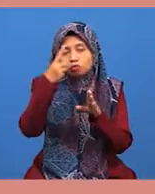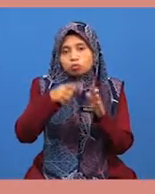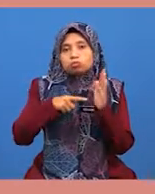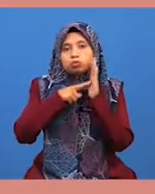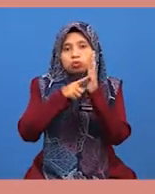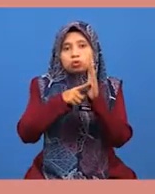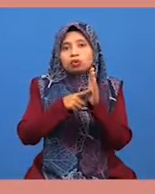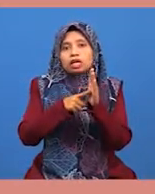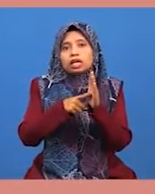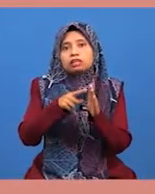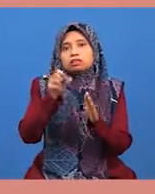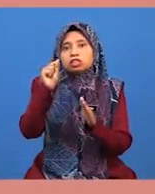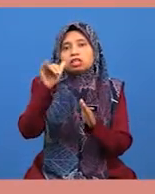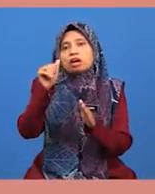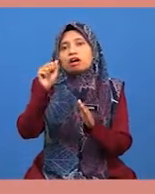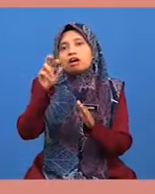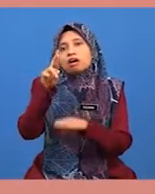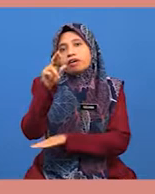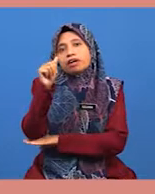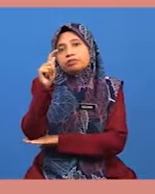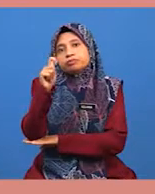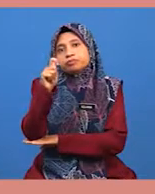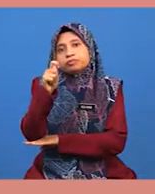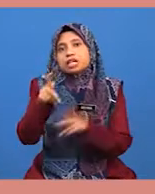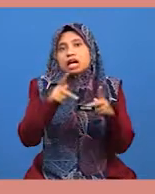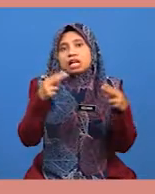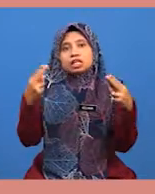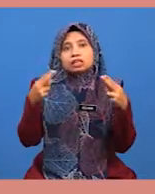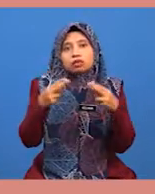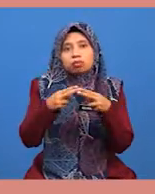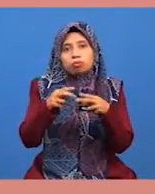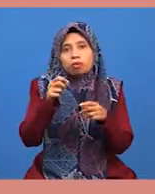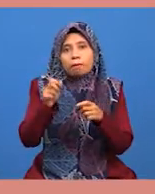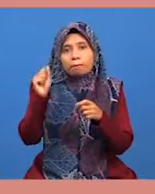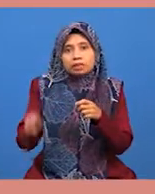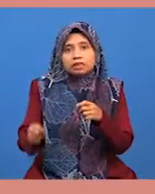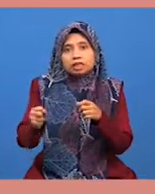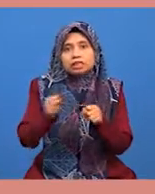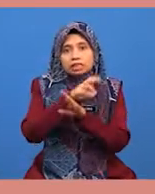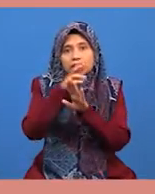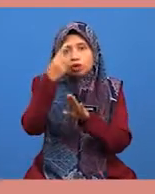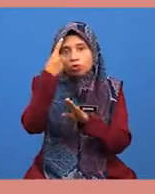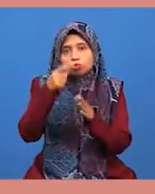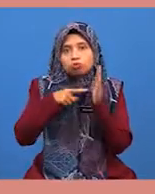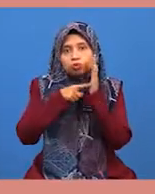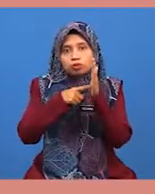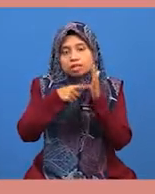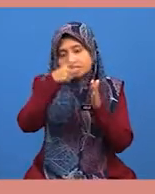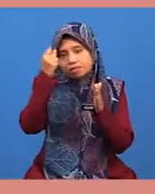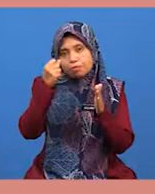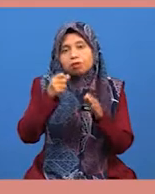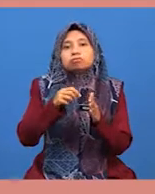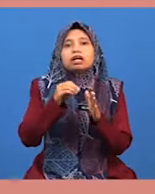syarat. E. Kata hubung pancangan keterangan untuk menunjukkan sebab atau